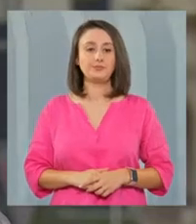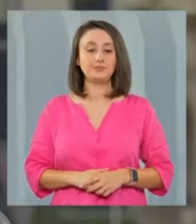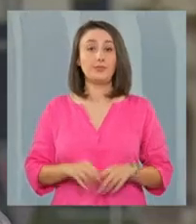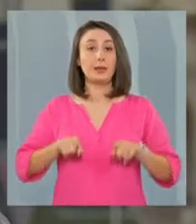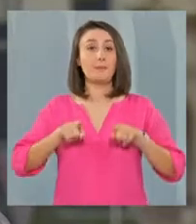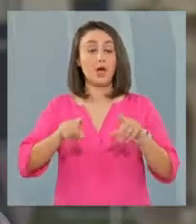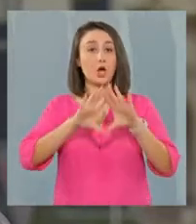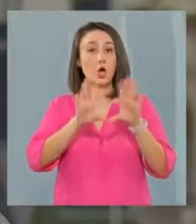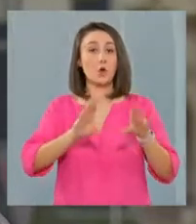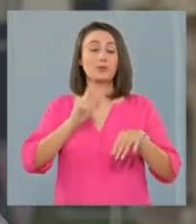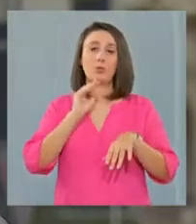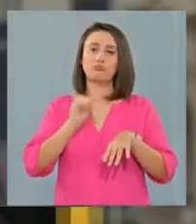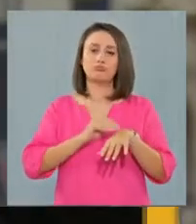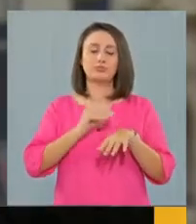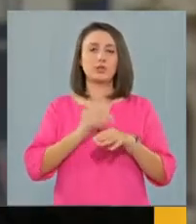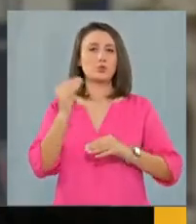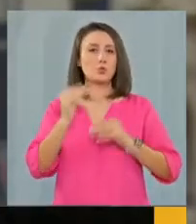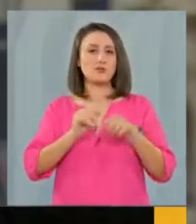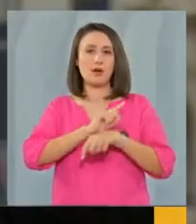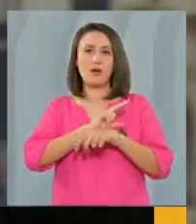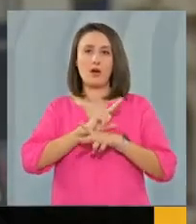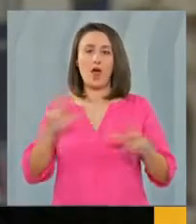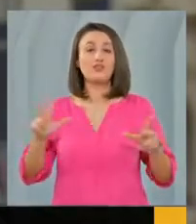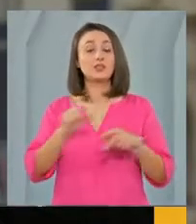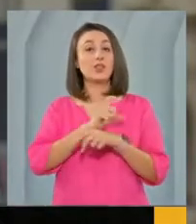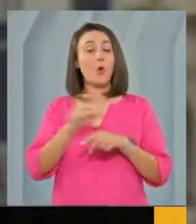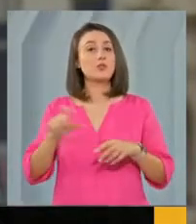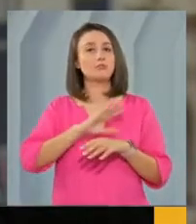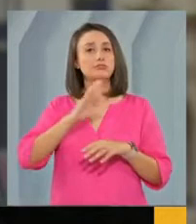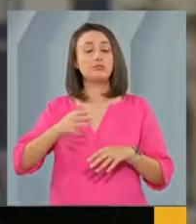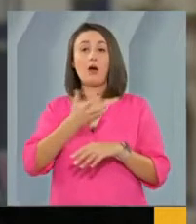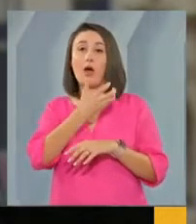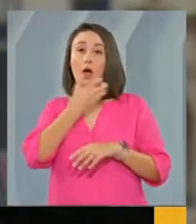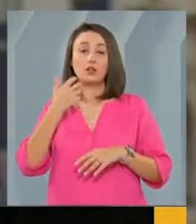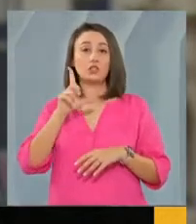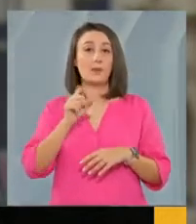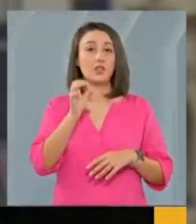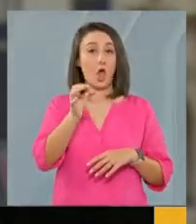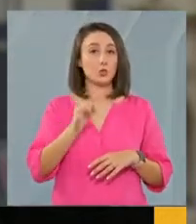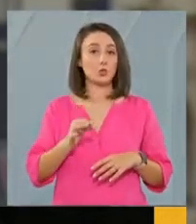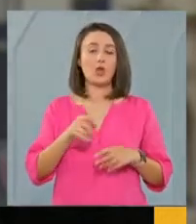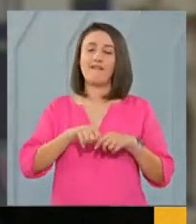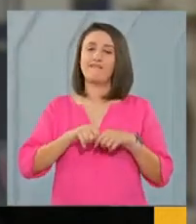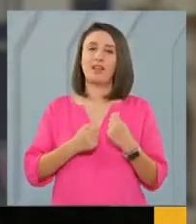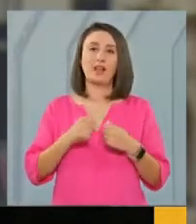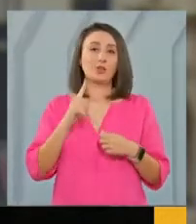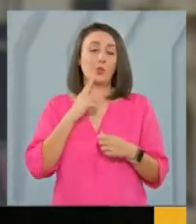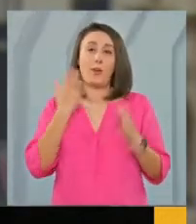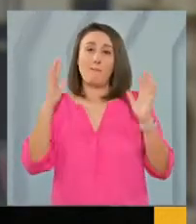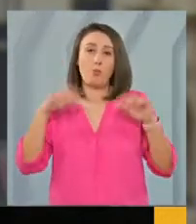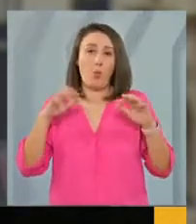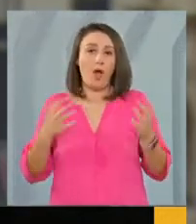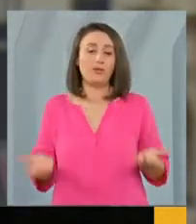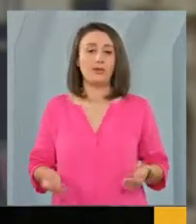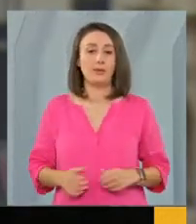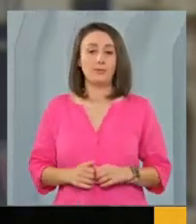Paralel, România trece printr-o situație critică din cauza valului de caniculă. Peste 70% din țară este afectată de secetă. Este anunțul făcut de